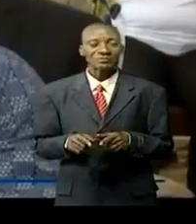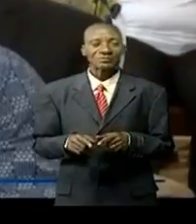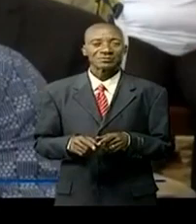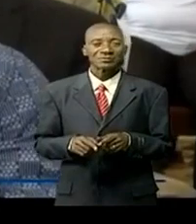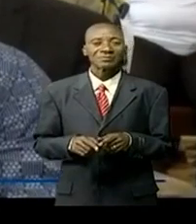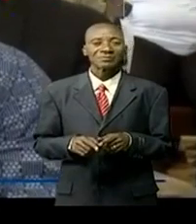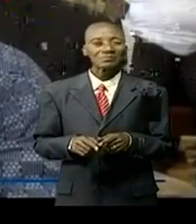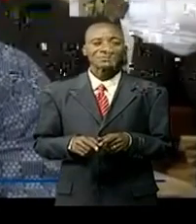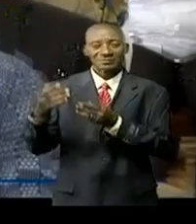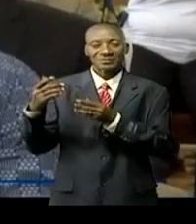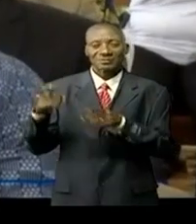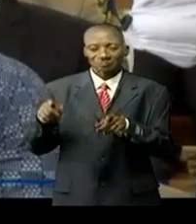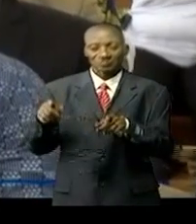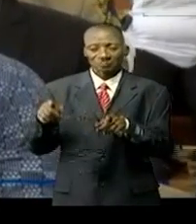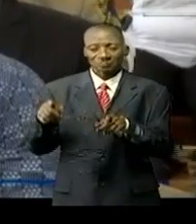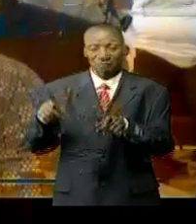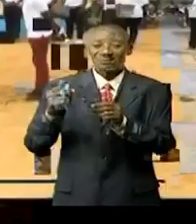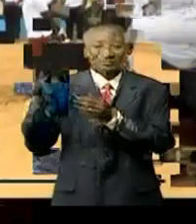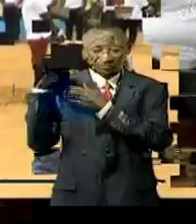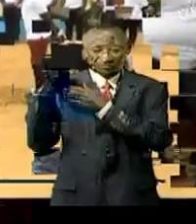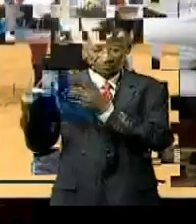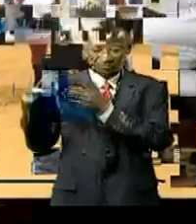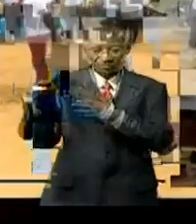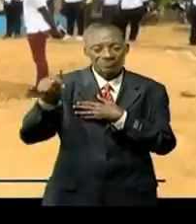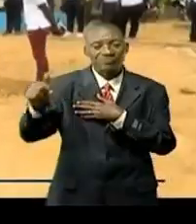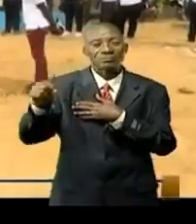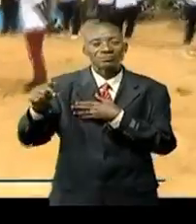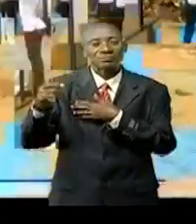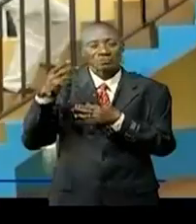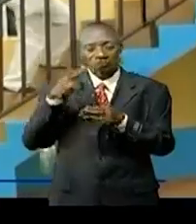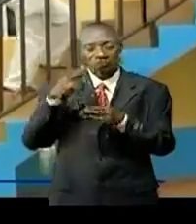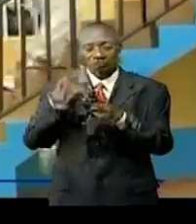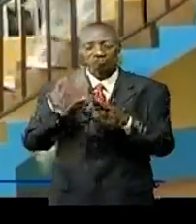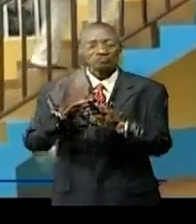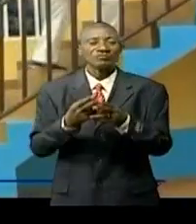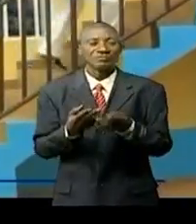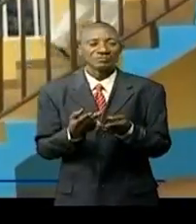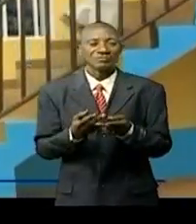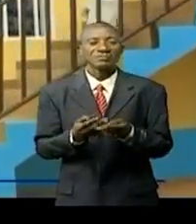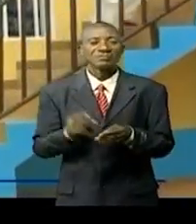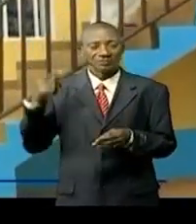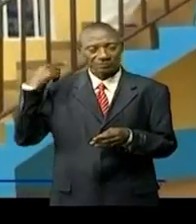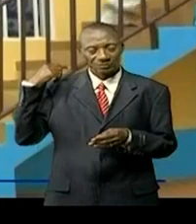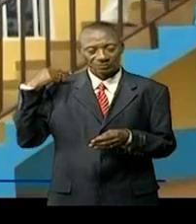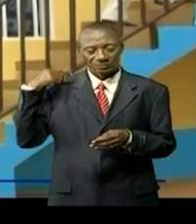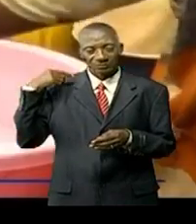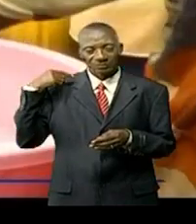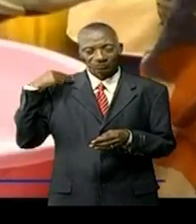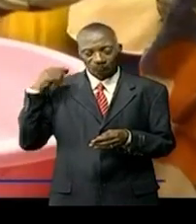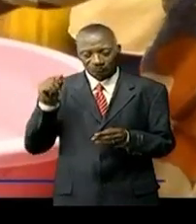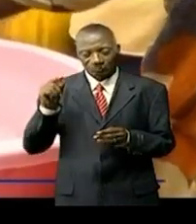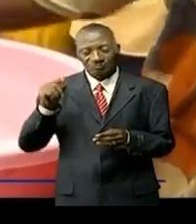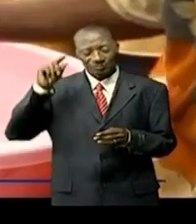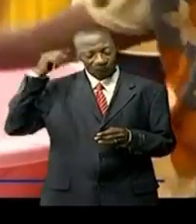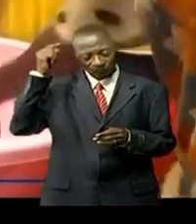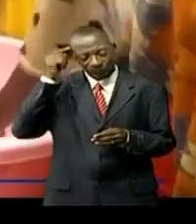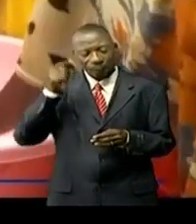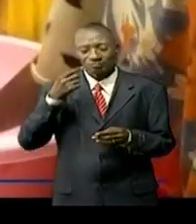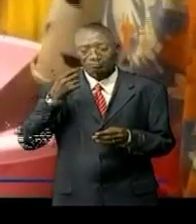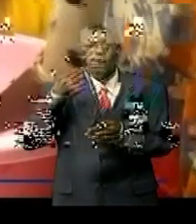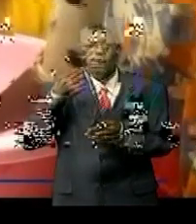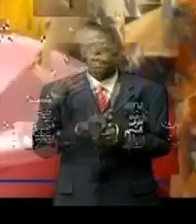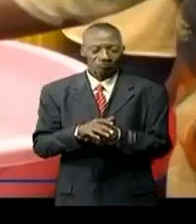AZUREP. Elle salue ces bons du gouvernement et a promis d'en faire bon usage. Les projets PILAEP 1, 2 et